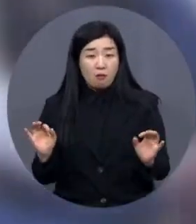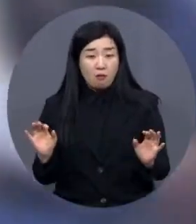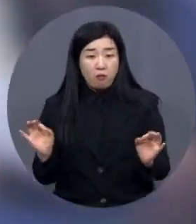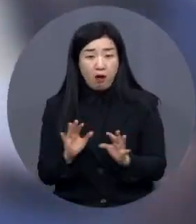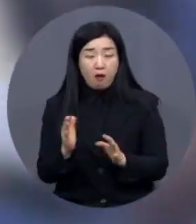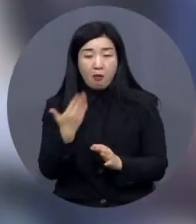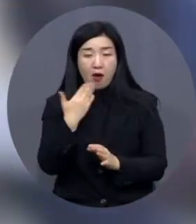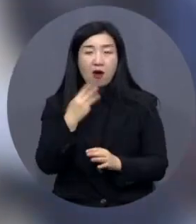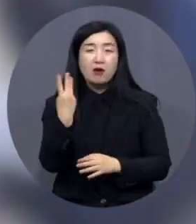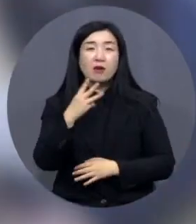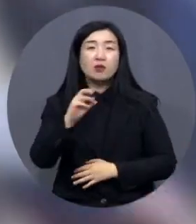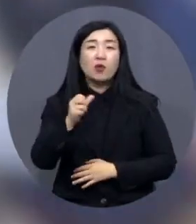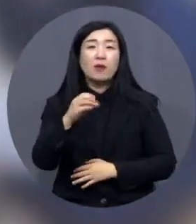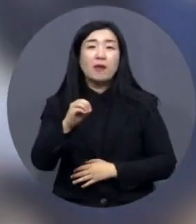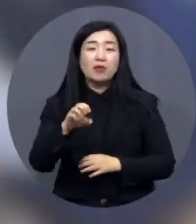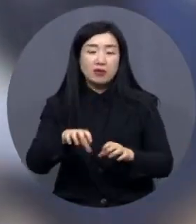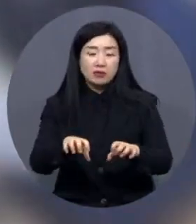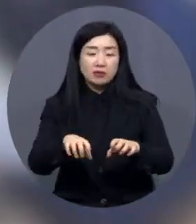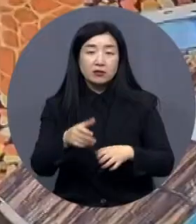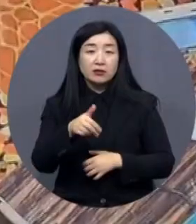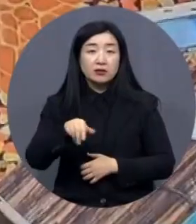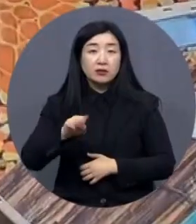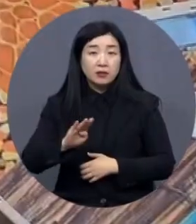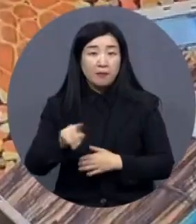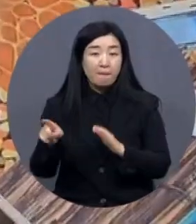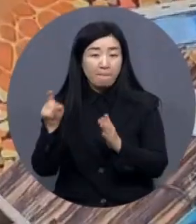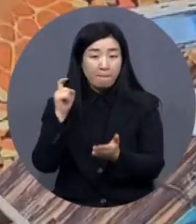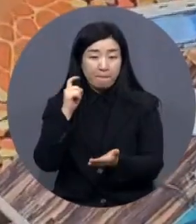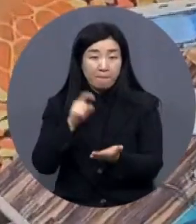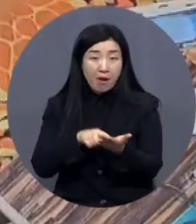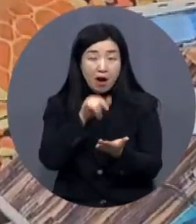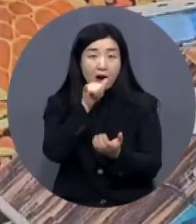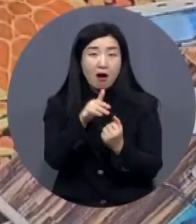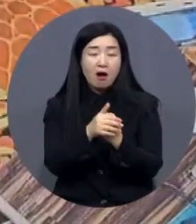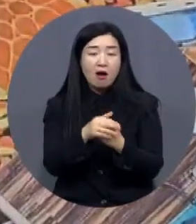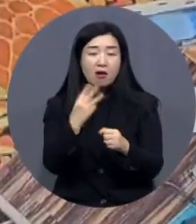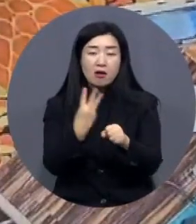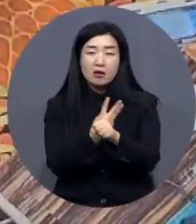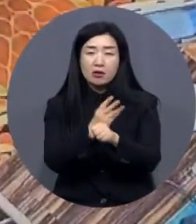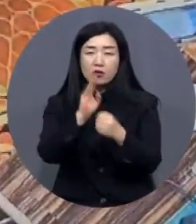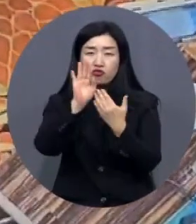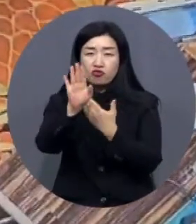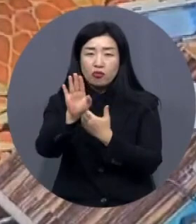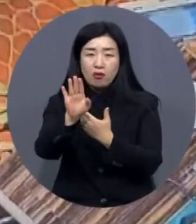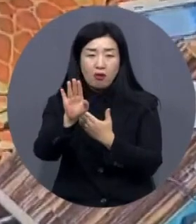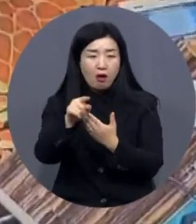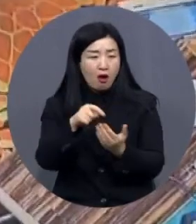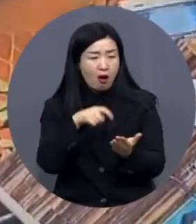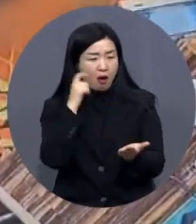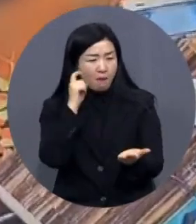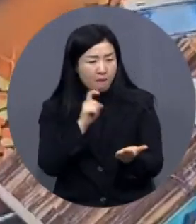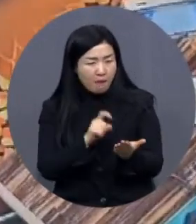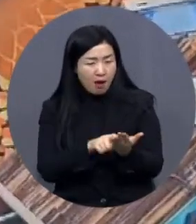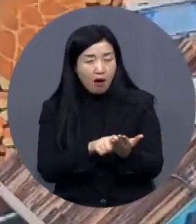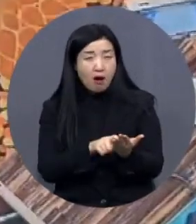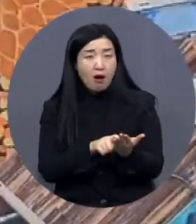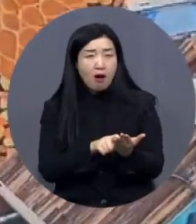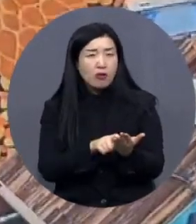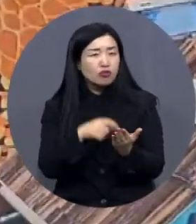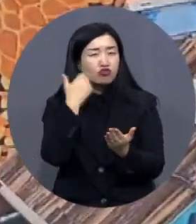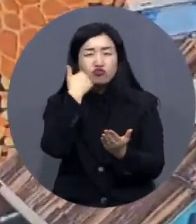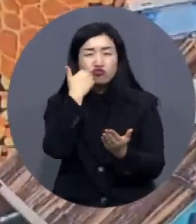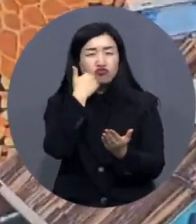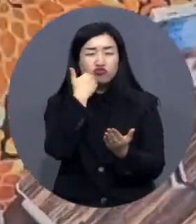침만 3,500만 원칩니다 하지만 피해자가 세 시간 뒤 도한 사실을 인식하기 누구도